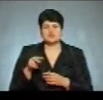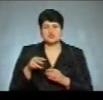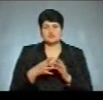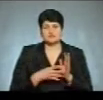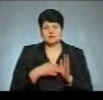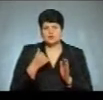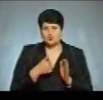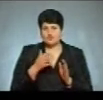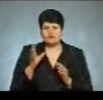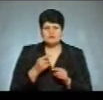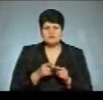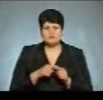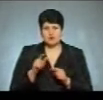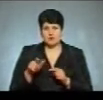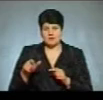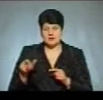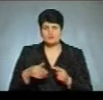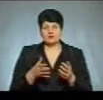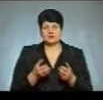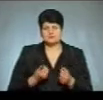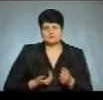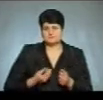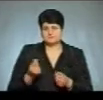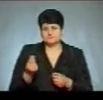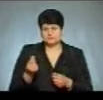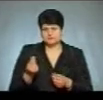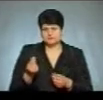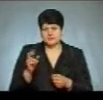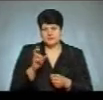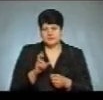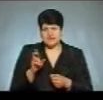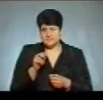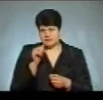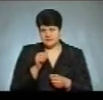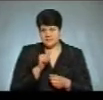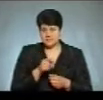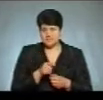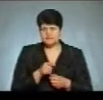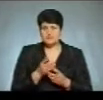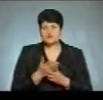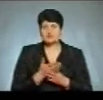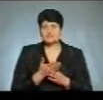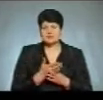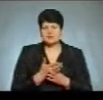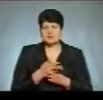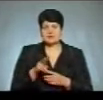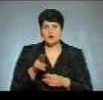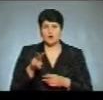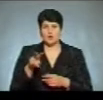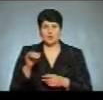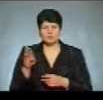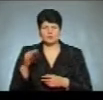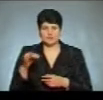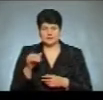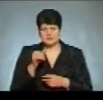2019 року, всі ці громадяни отримують в готівковій формі в березні місяці субсидію за лютий місяць,